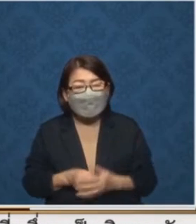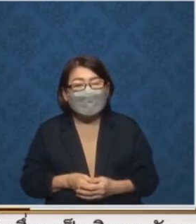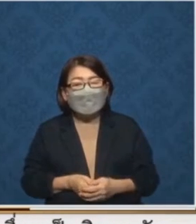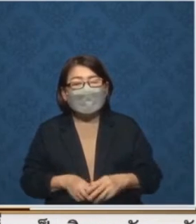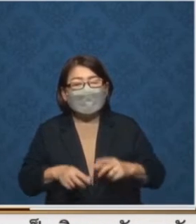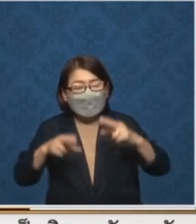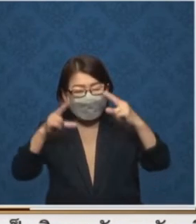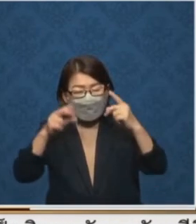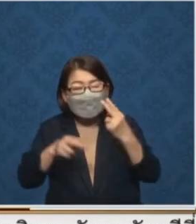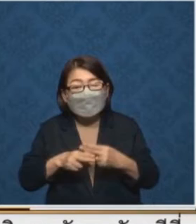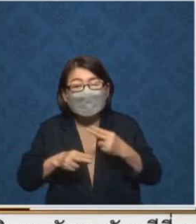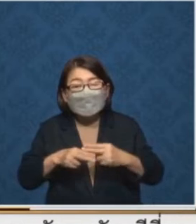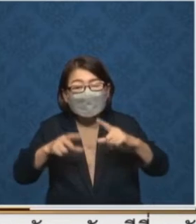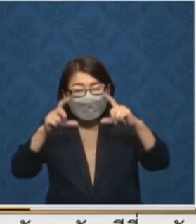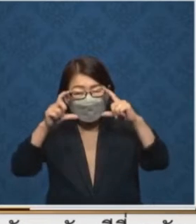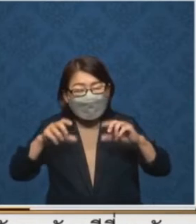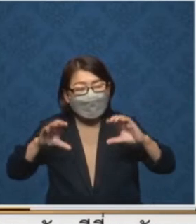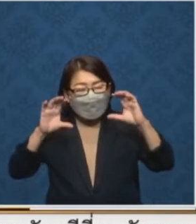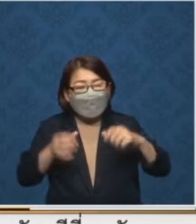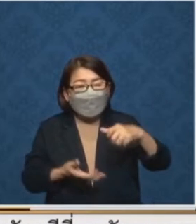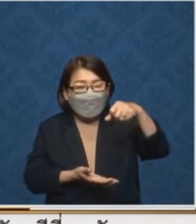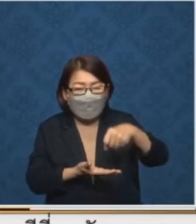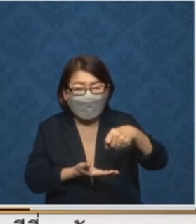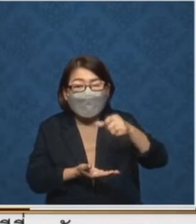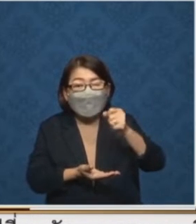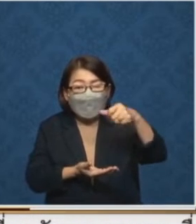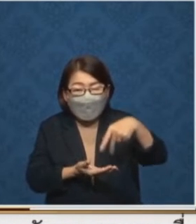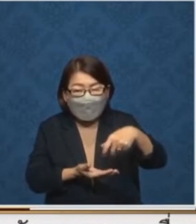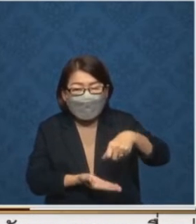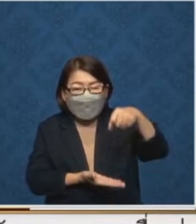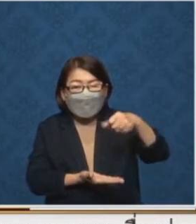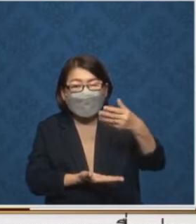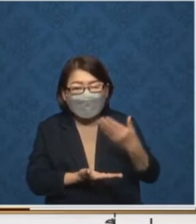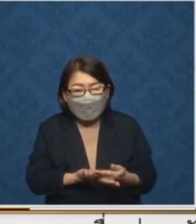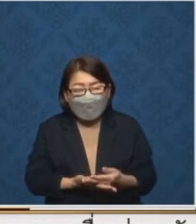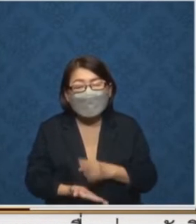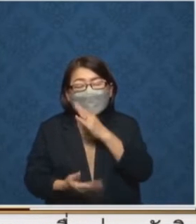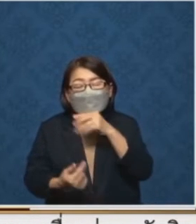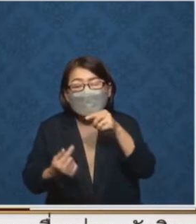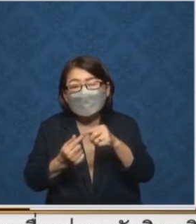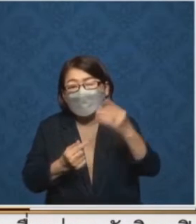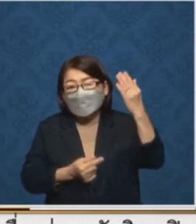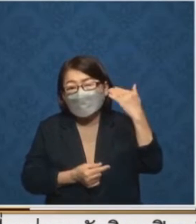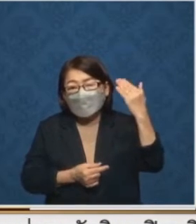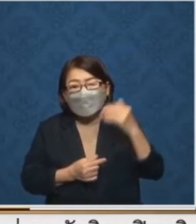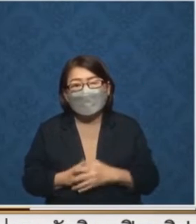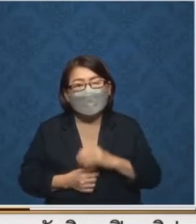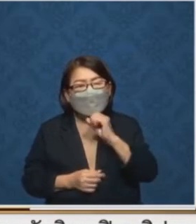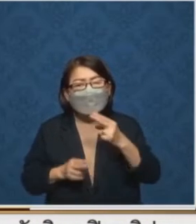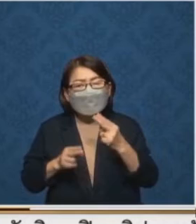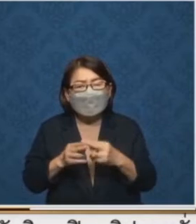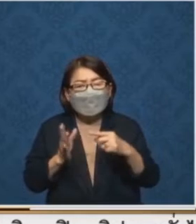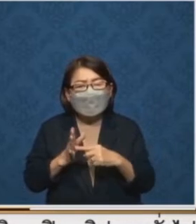คือแปเอาเงินของประชาชนไปใช้ จุดออนของเรื่องนี้คืออะไร1. ไม่รู้เอไปใช้อะไรชัดเจน